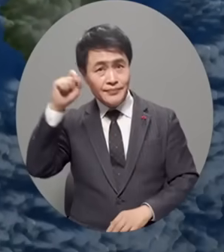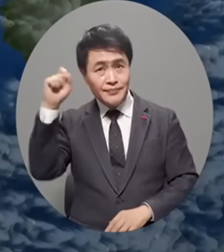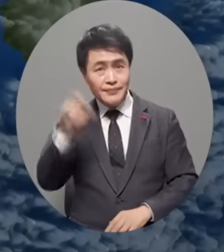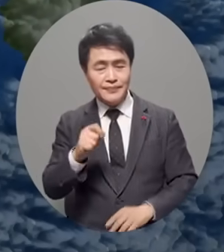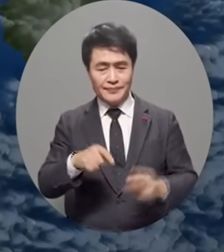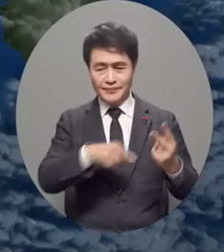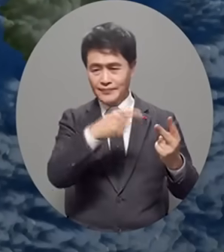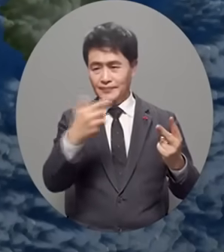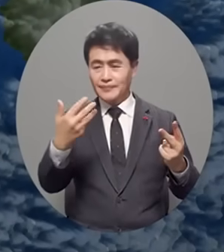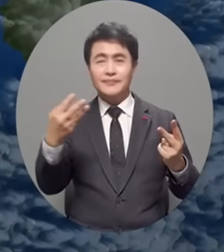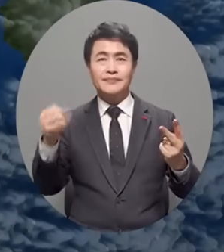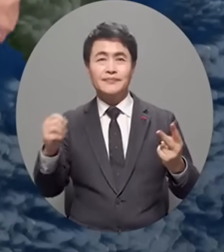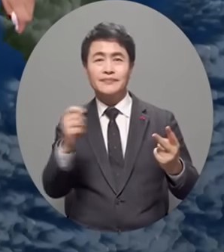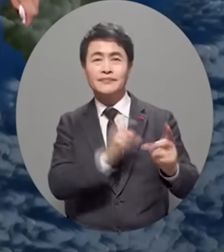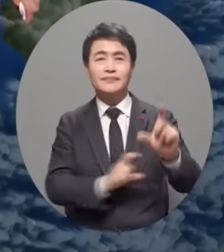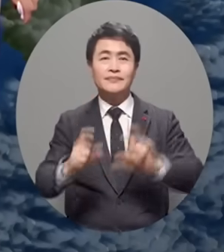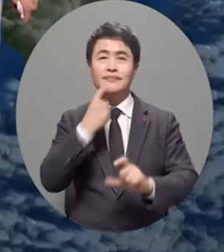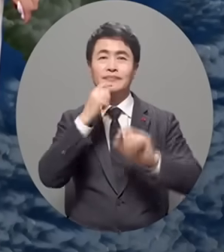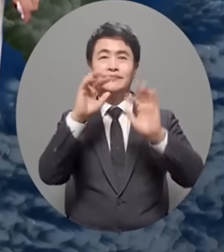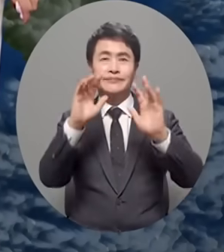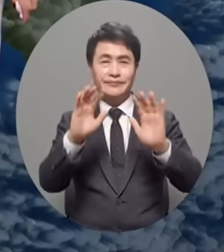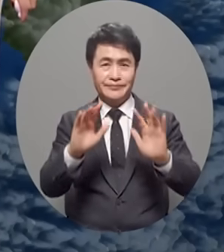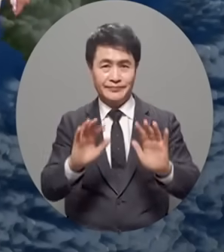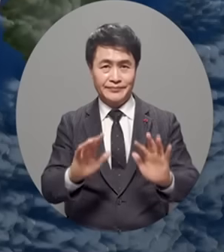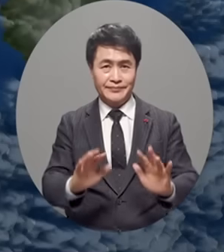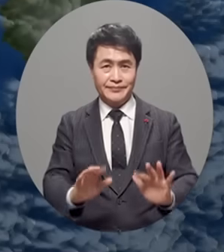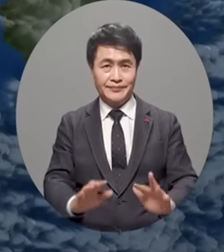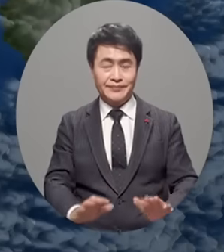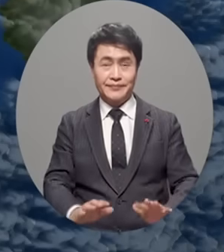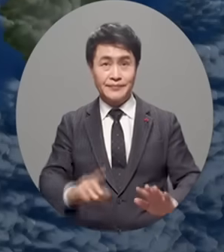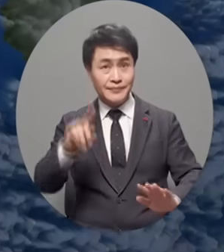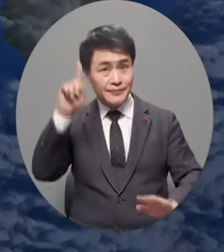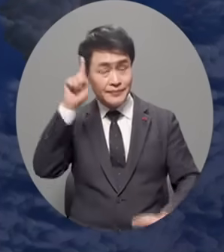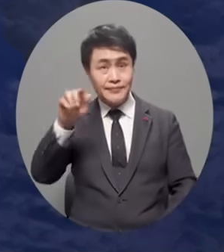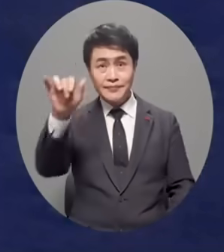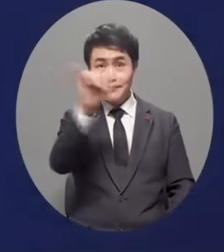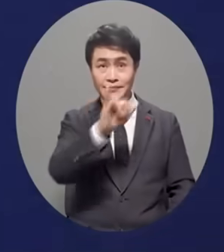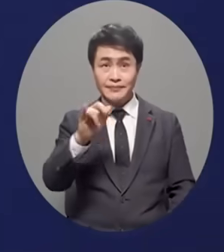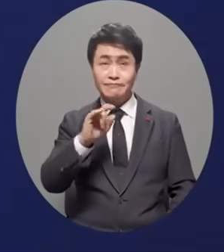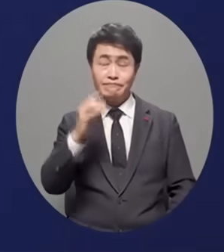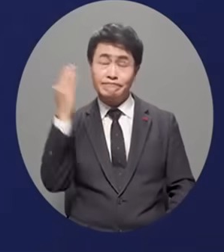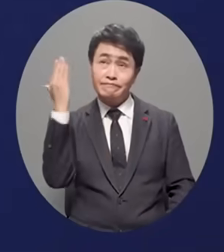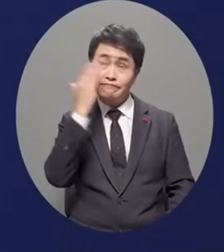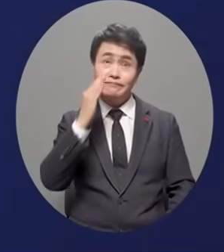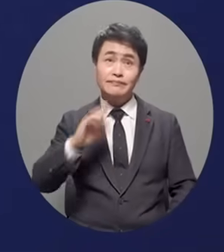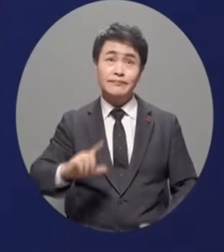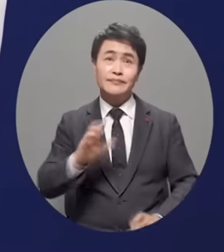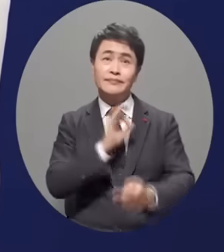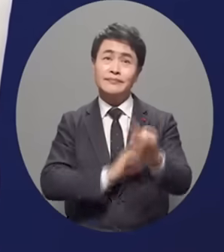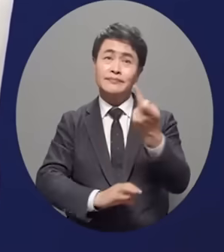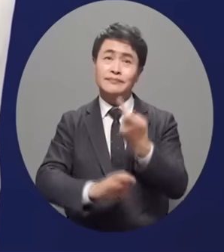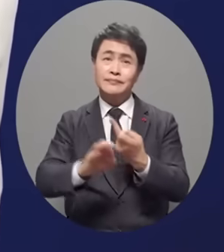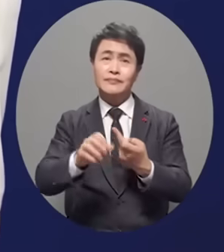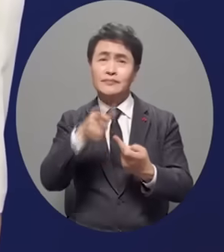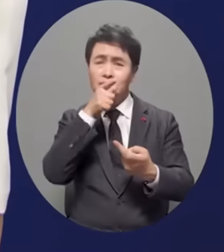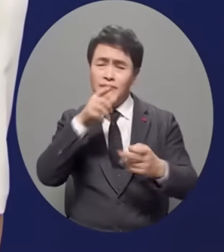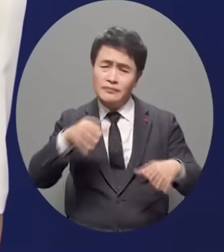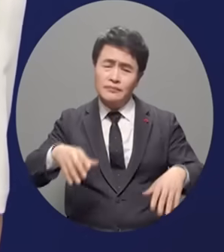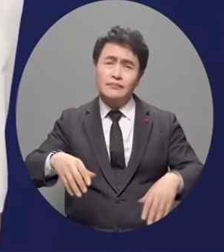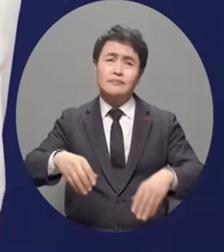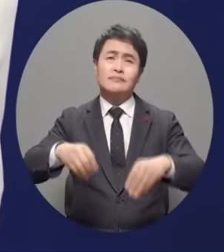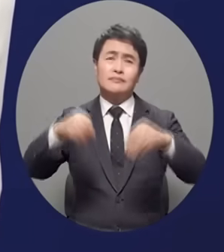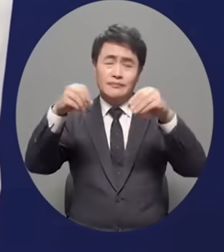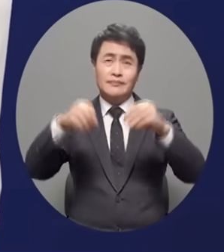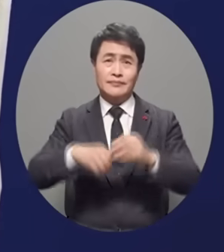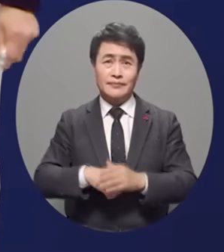2에서 8cm가량의 눈이 더 이어지겠습니다. 내일 전국의 하늘이 대체로 맑겠고 동해안 지방의 대기는 매우